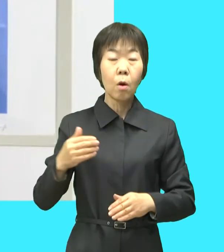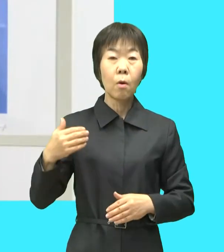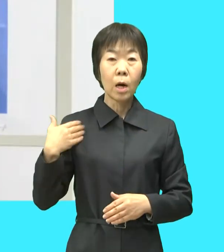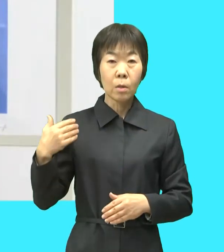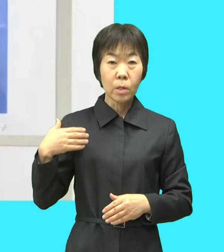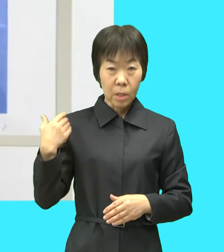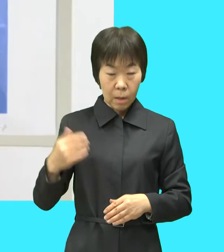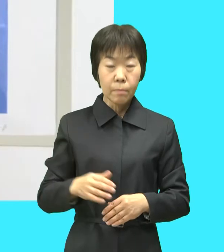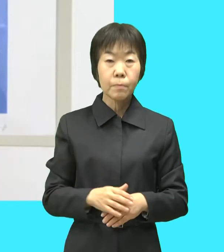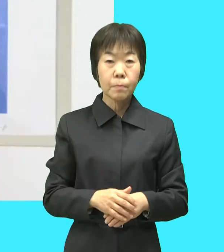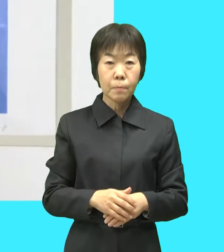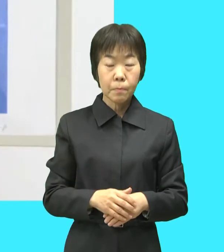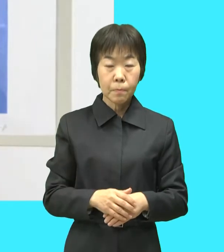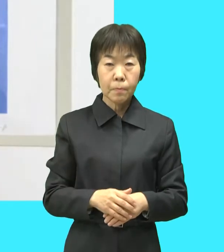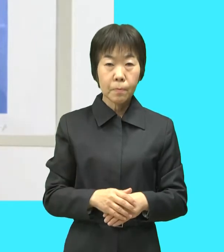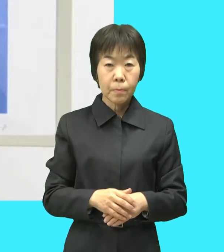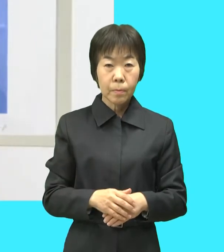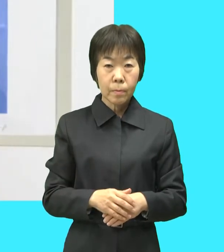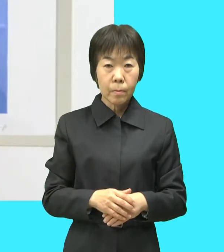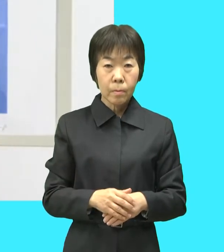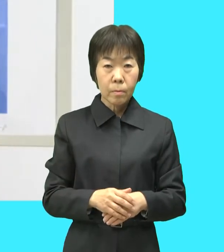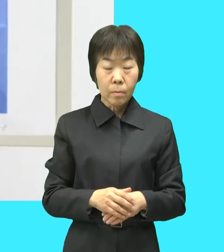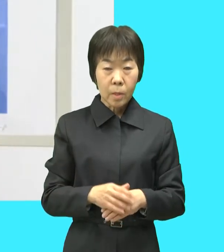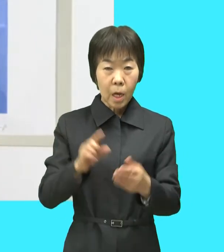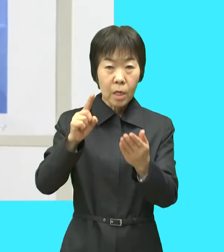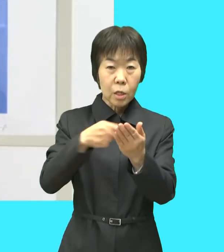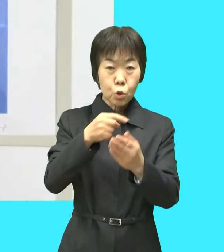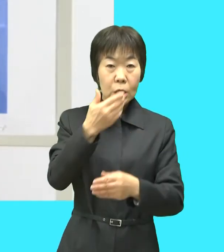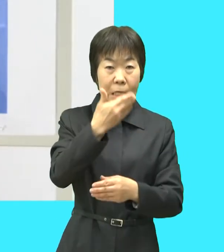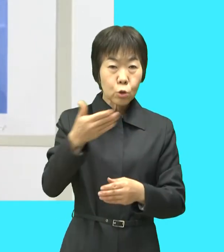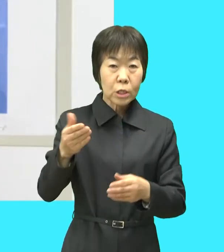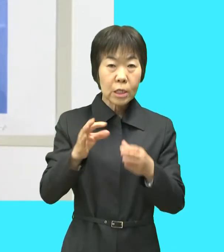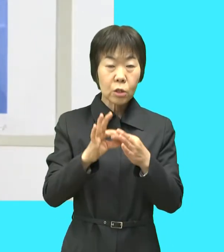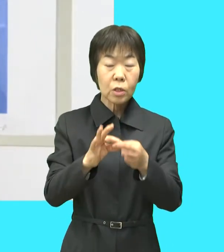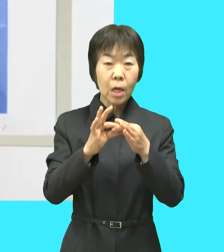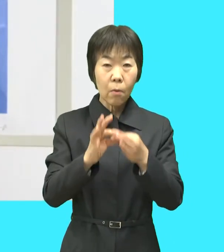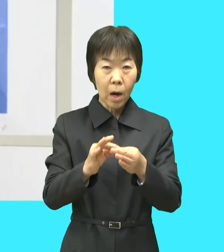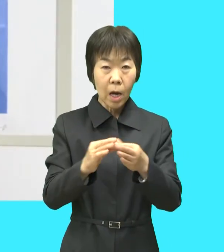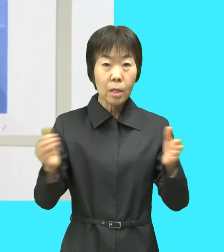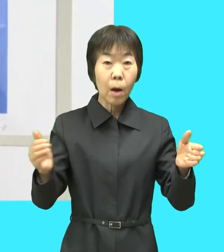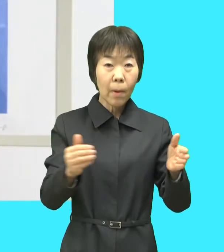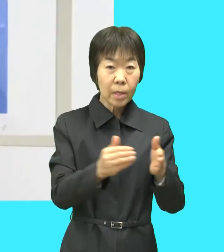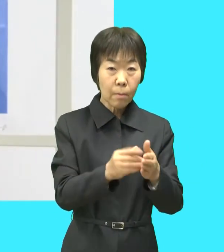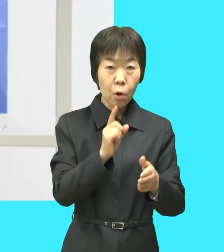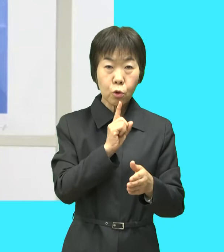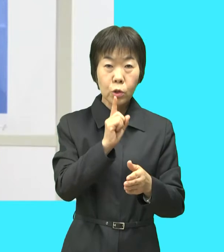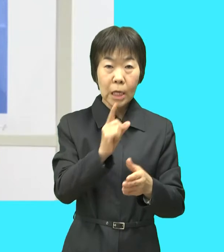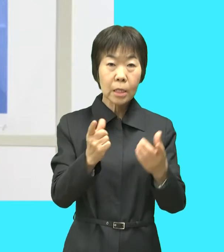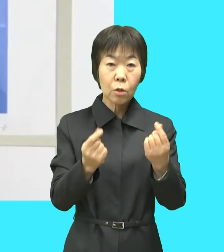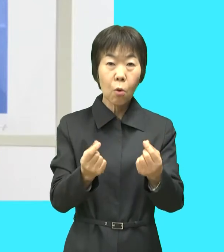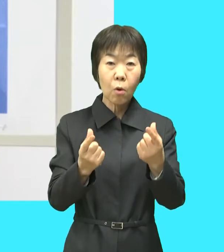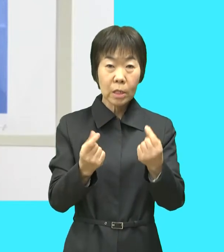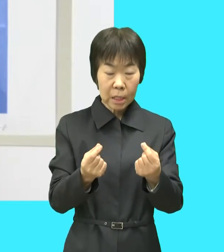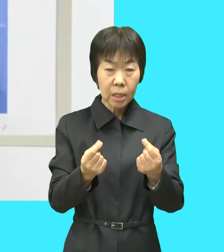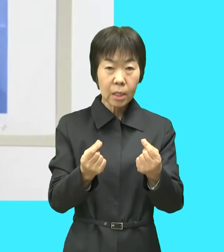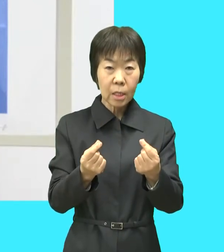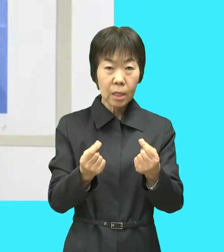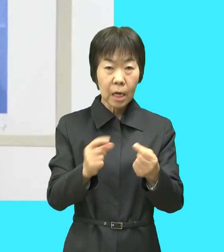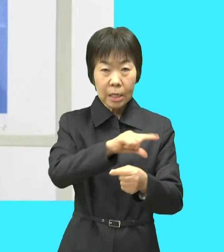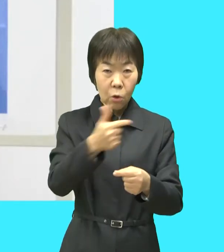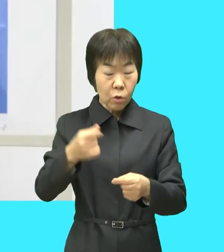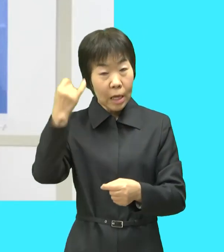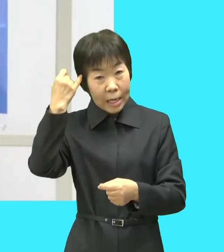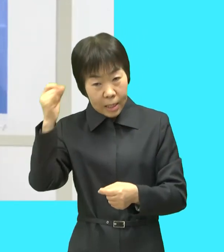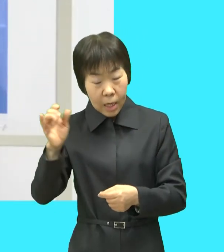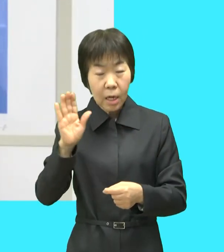をしておりません。でまた処理水の取り扱いについては、これまでも申し上げてきたようにさまざまな意見があ